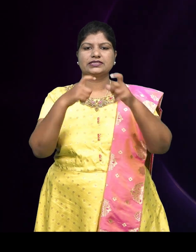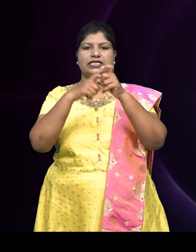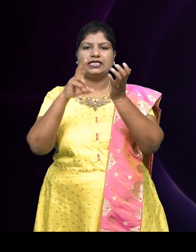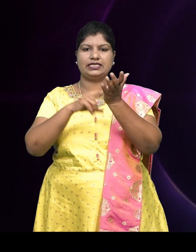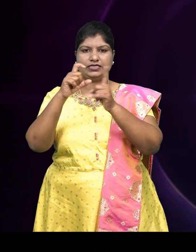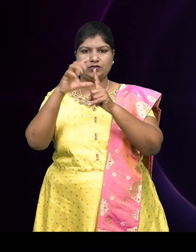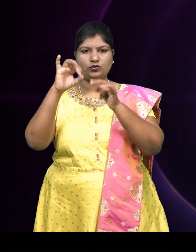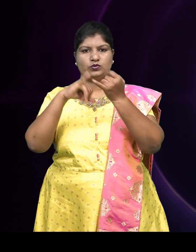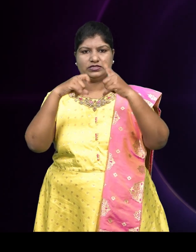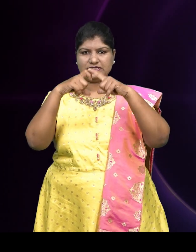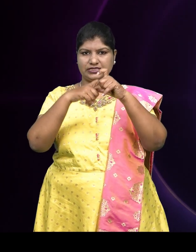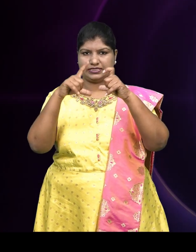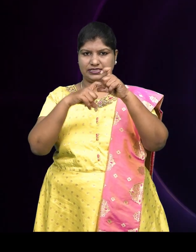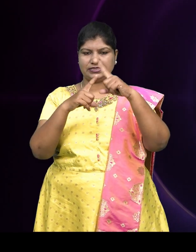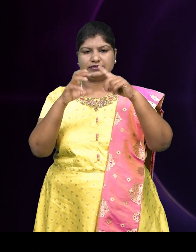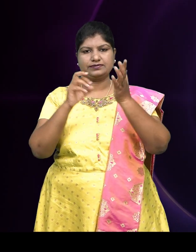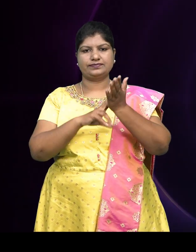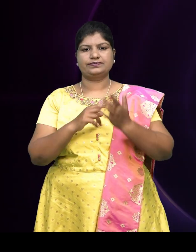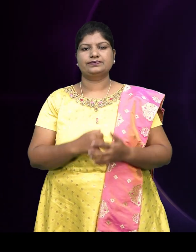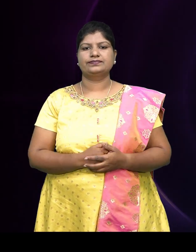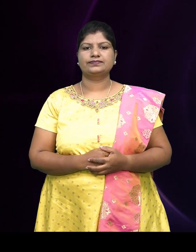आंतरिक कंकाल,